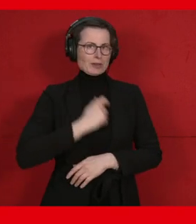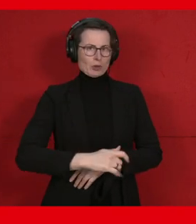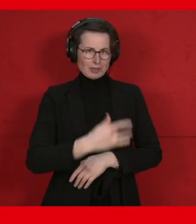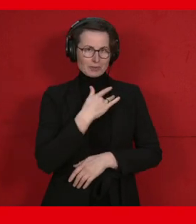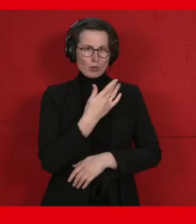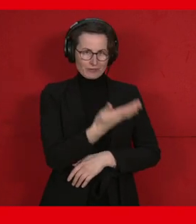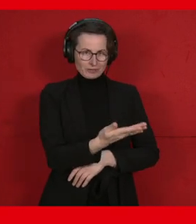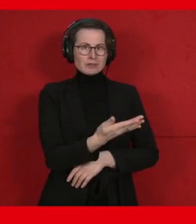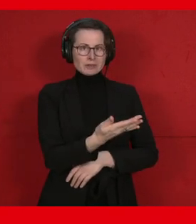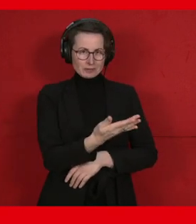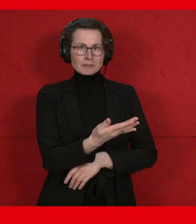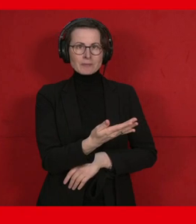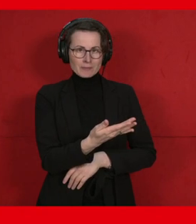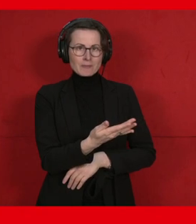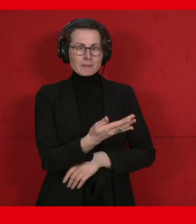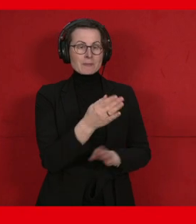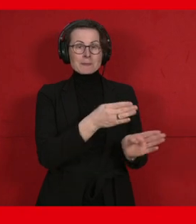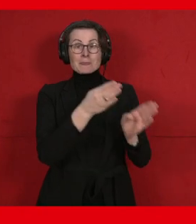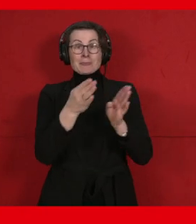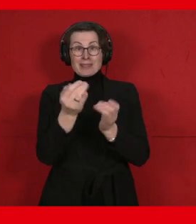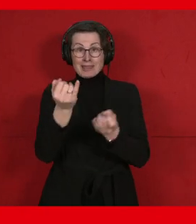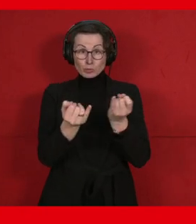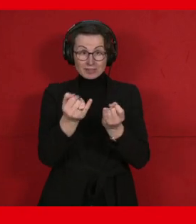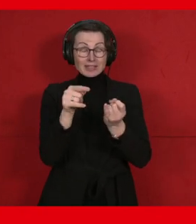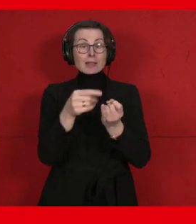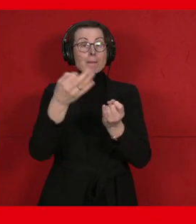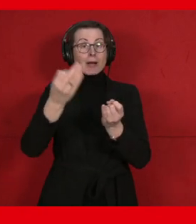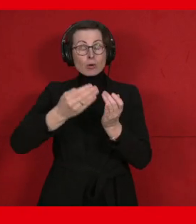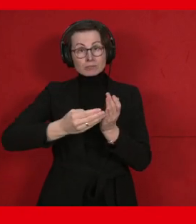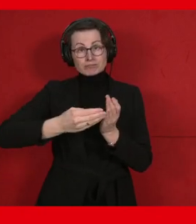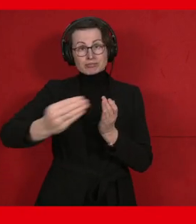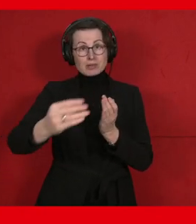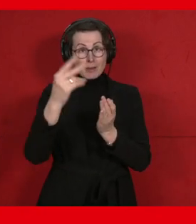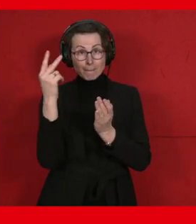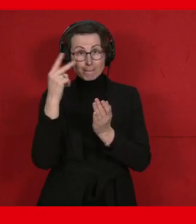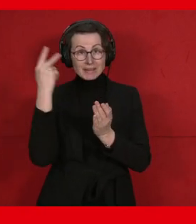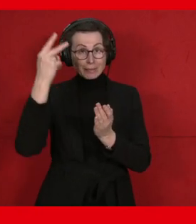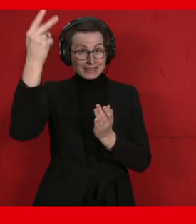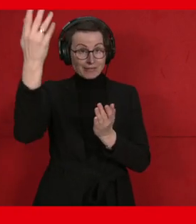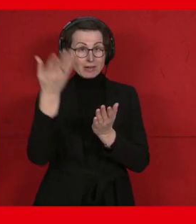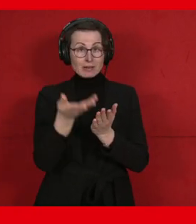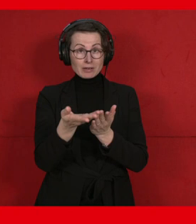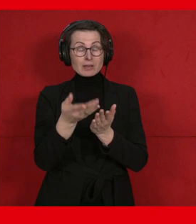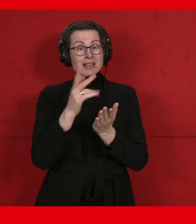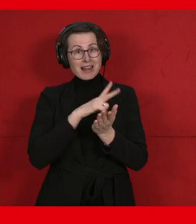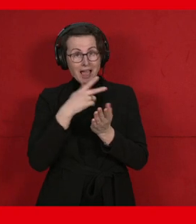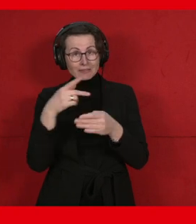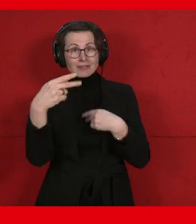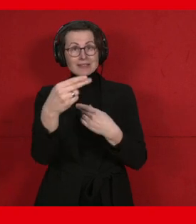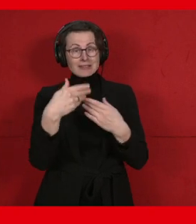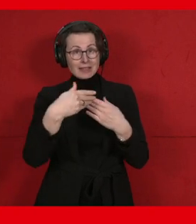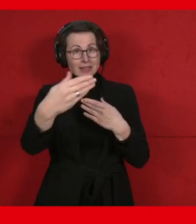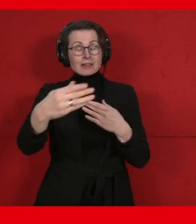sind, der Industrie eine Perspektive zu bieten und auch langfristig